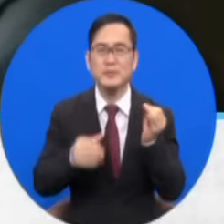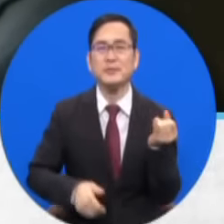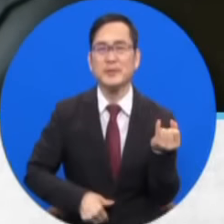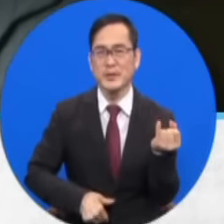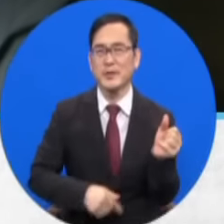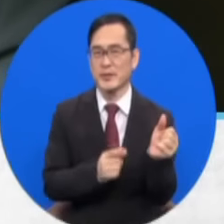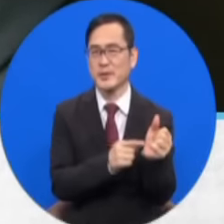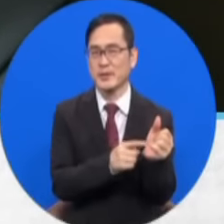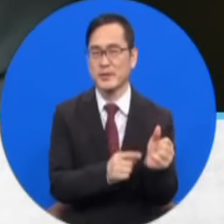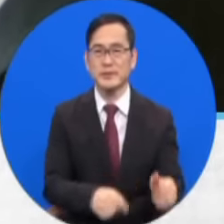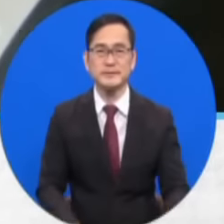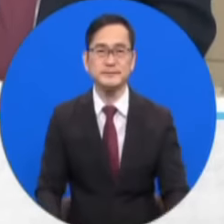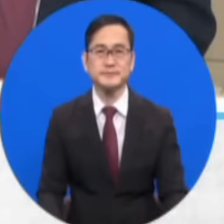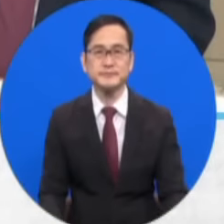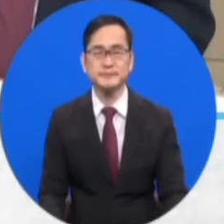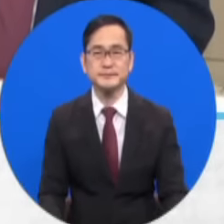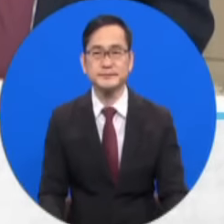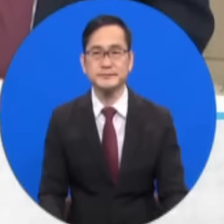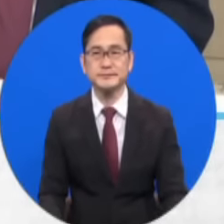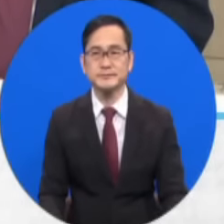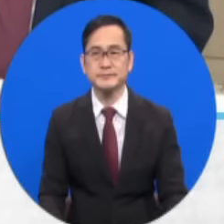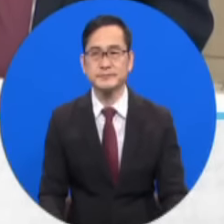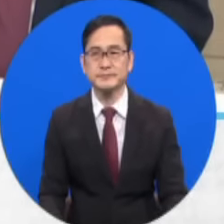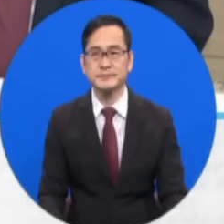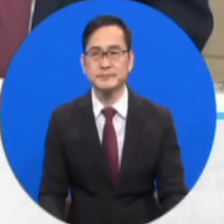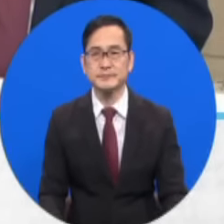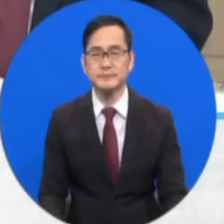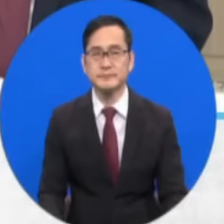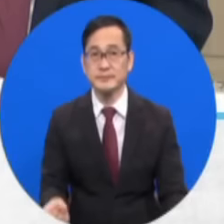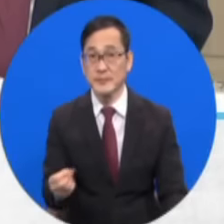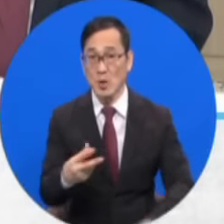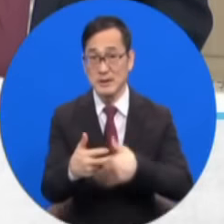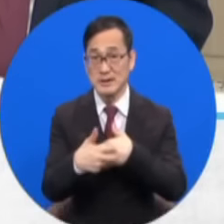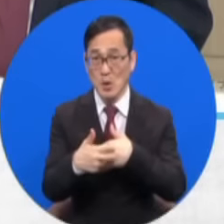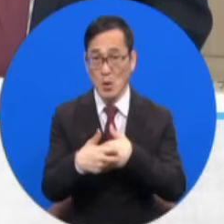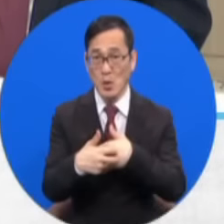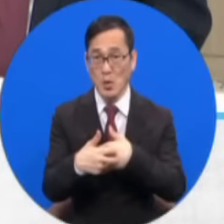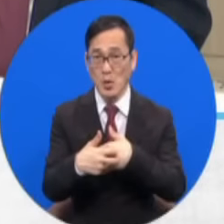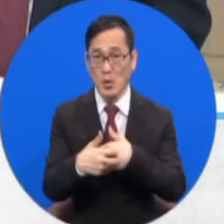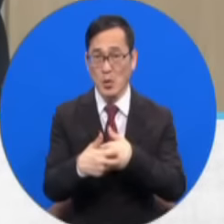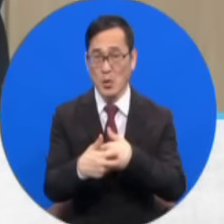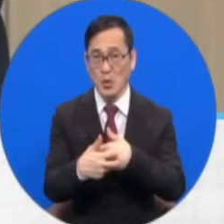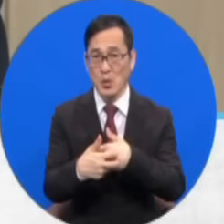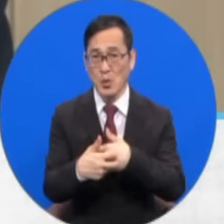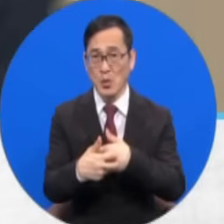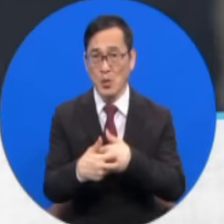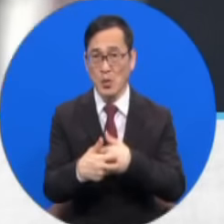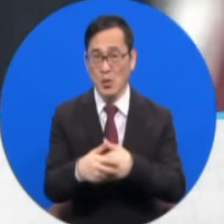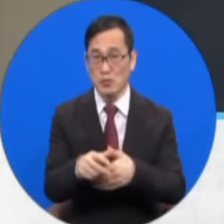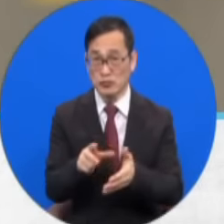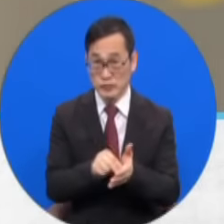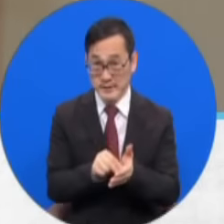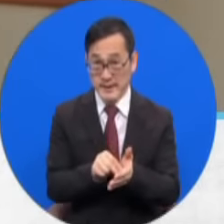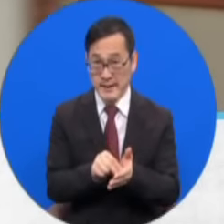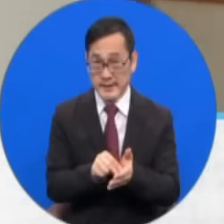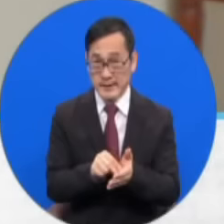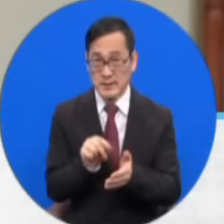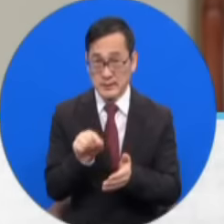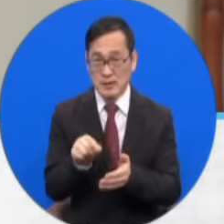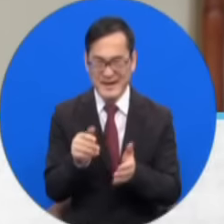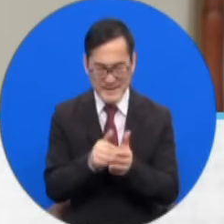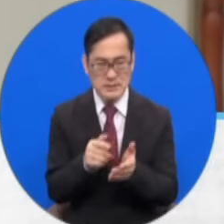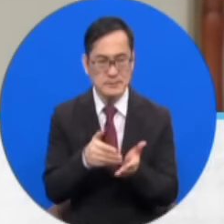풀어 나가야 되지 않을까 이렇게 판단하고 있고요 특히 또 의료 지금 대란 문제이 부분도 언급이 될 것으로 예측이 되는데요